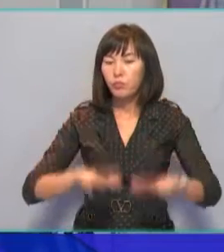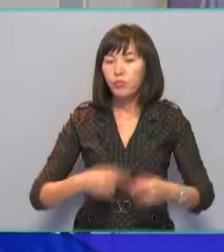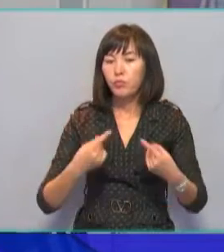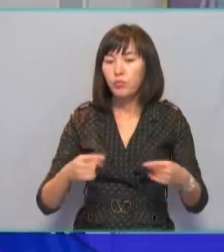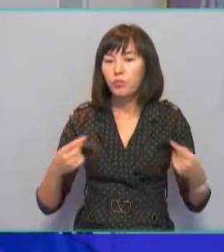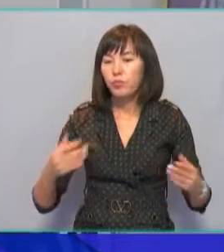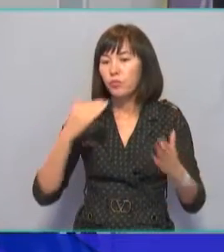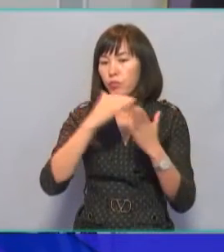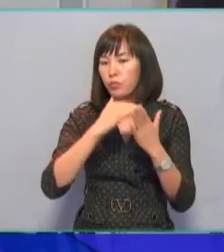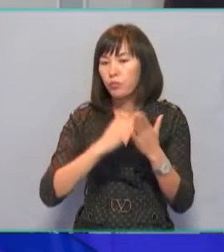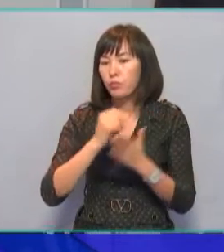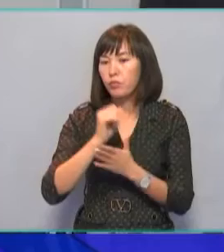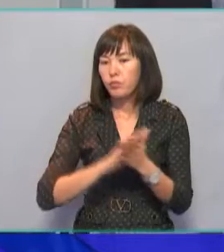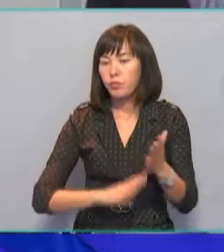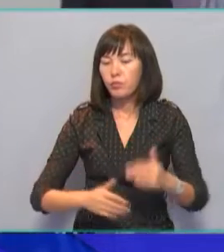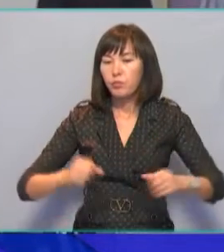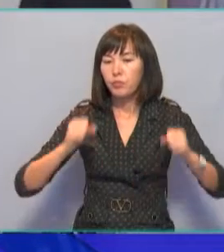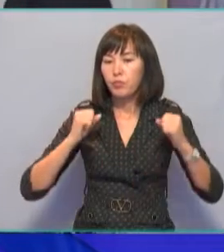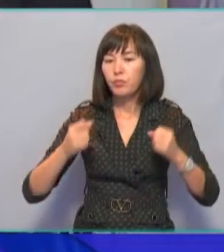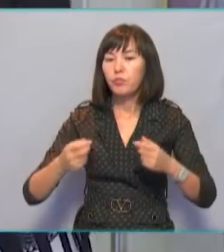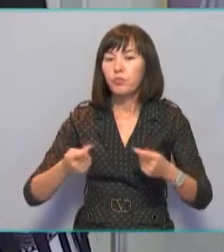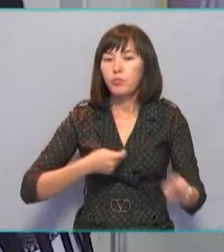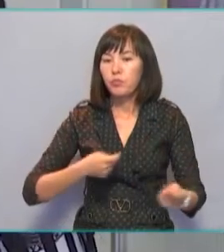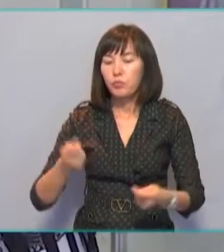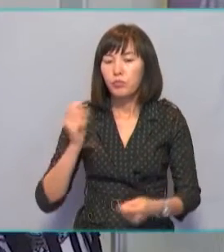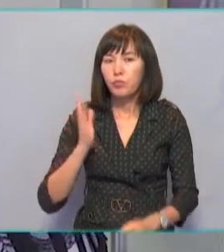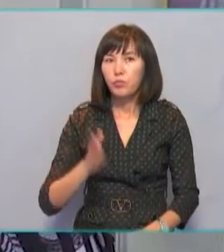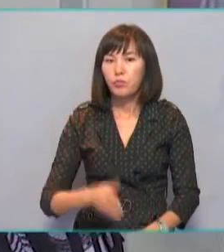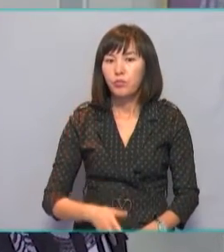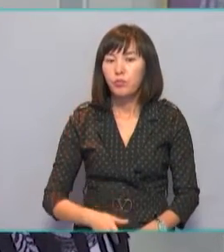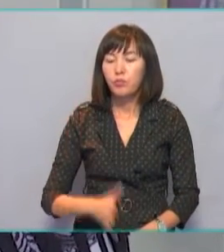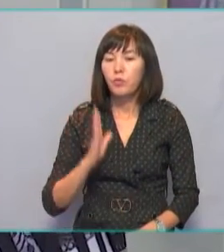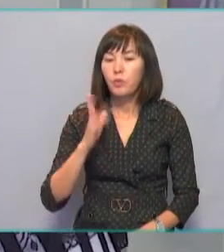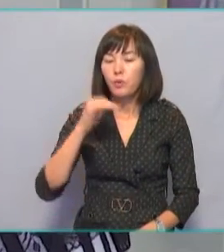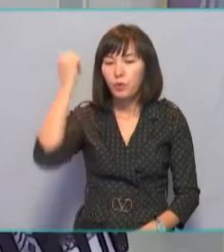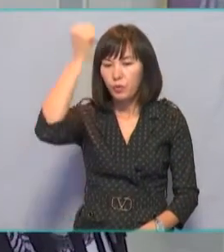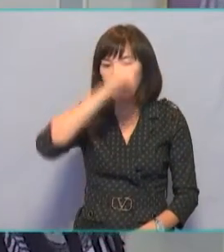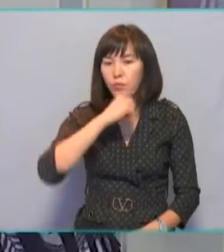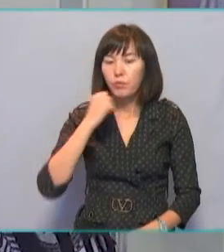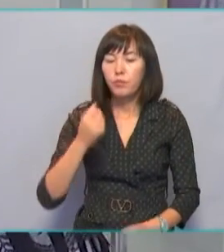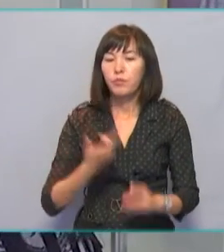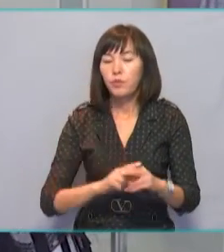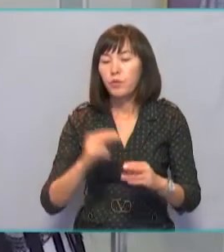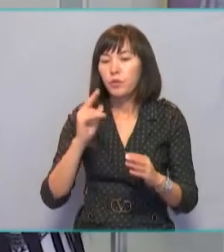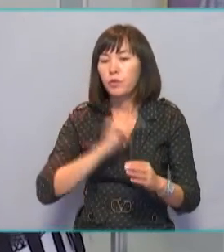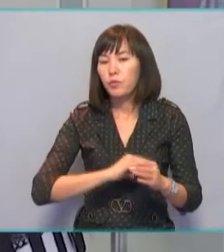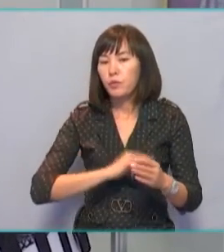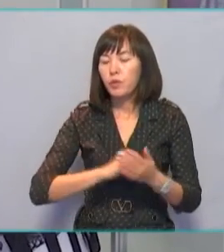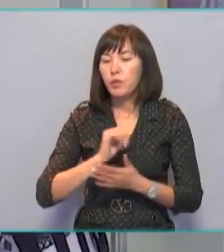түрлі концерттер өткіздік. Спорттық шаралардан да кенде емеспіз. Алдағы жылы да осындай қарқынмен жұмыс істейтін боламыз.